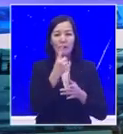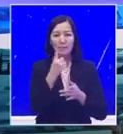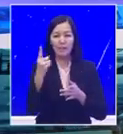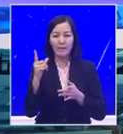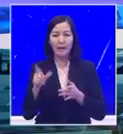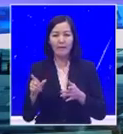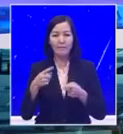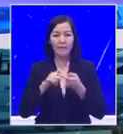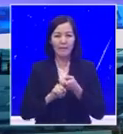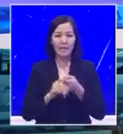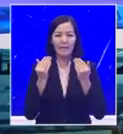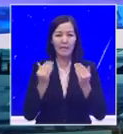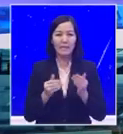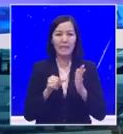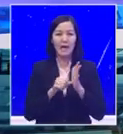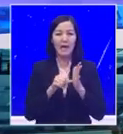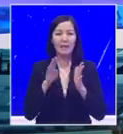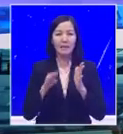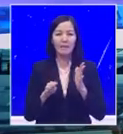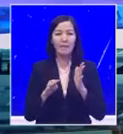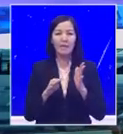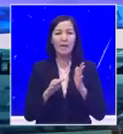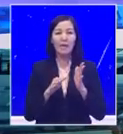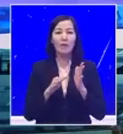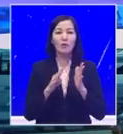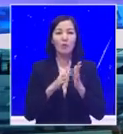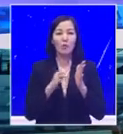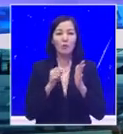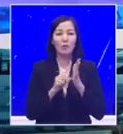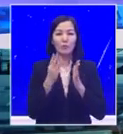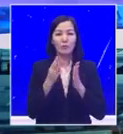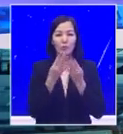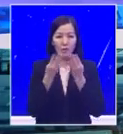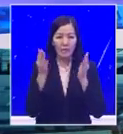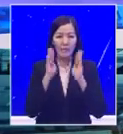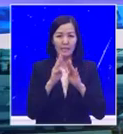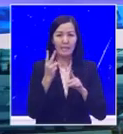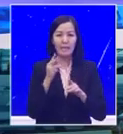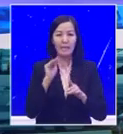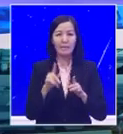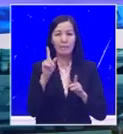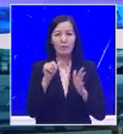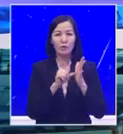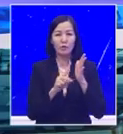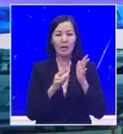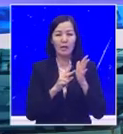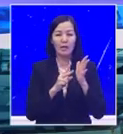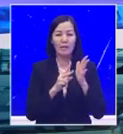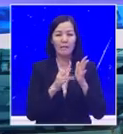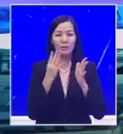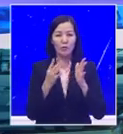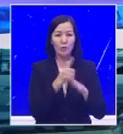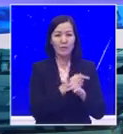тіркелген. Айта кетейік, қазір елде 6963 азамат карантинде, оның 2164-і